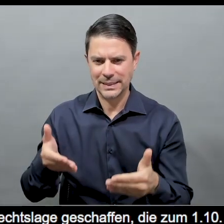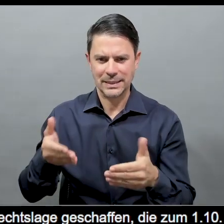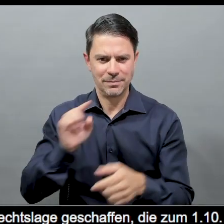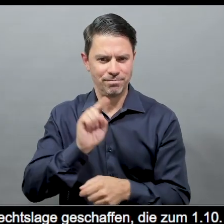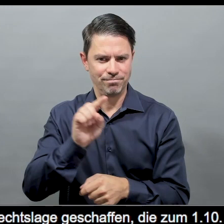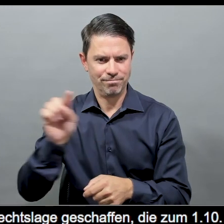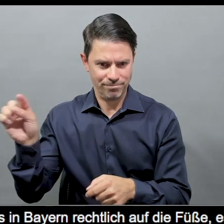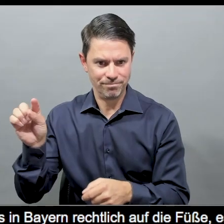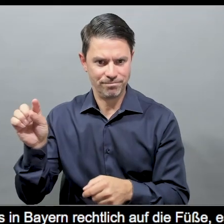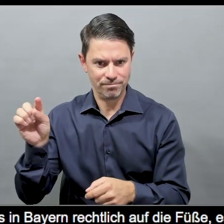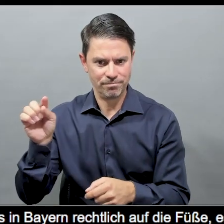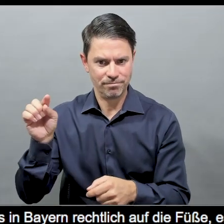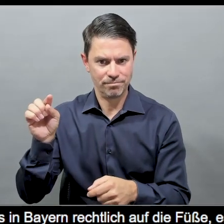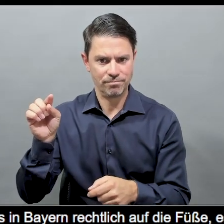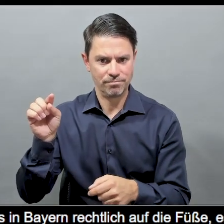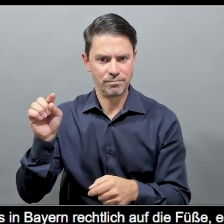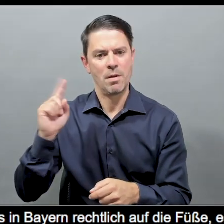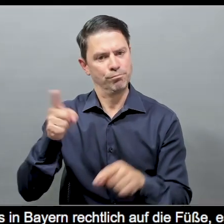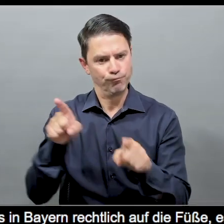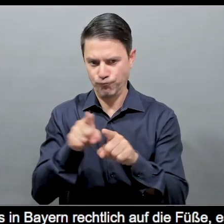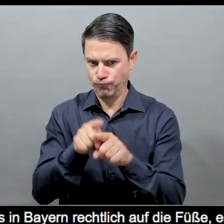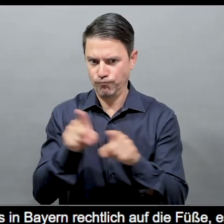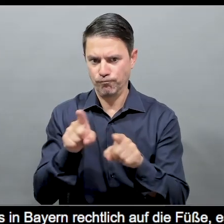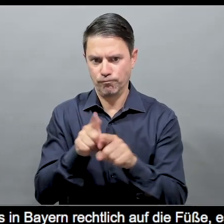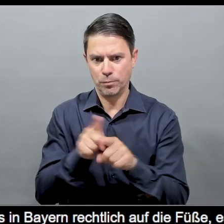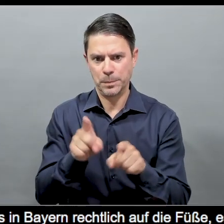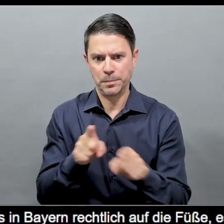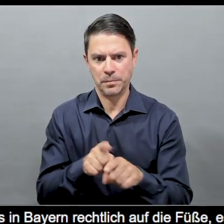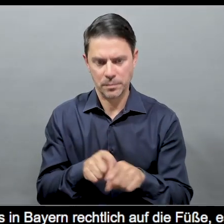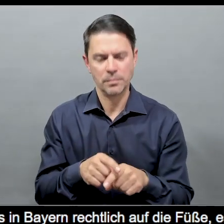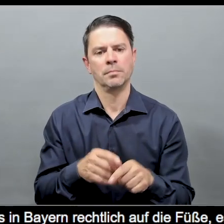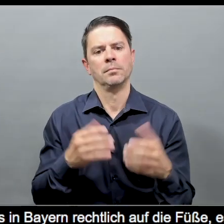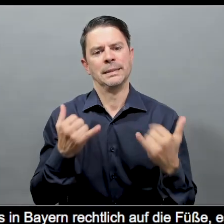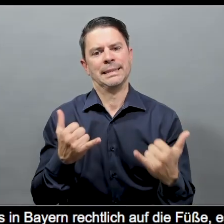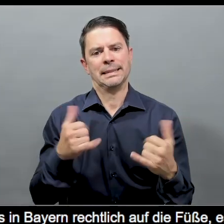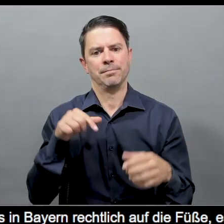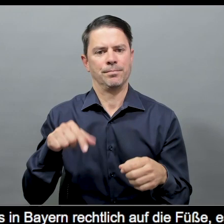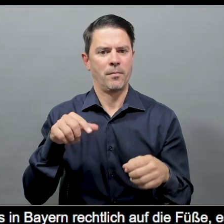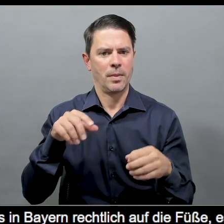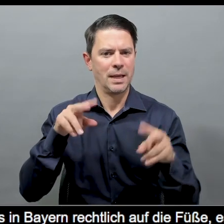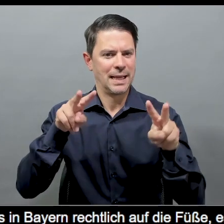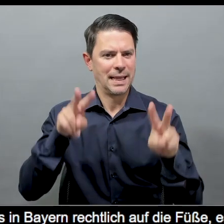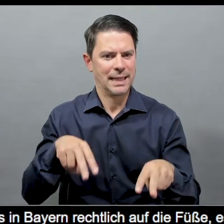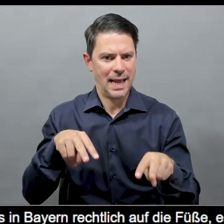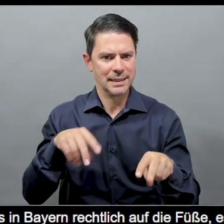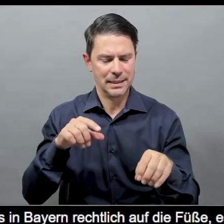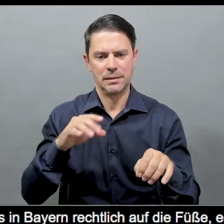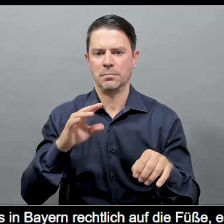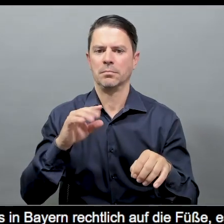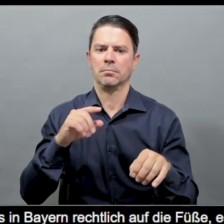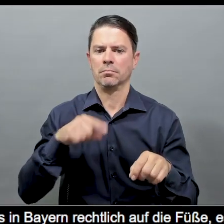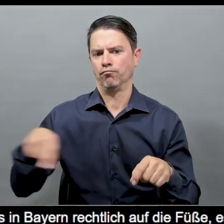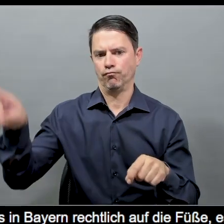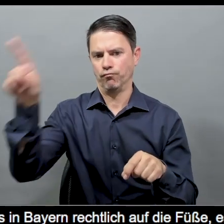war. Genauso wie die Regelung zum Testnachweis in bestimmten vulnerablen Einrichtungen. Auch das wie bisher. Verordnung wird jetzt